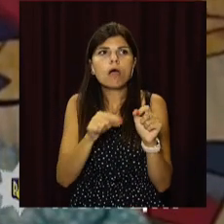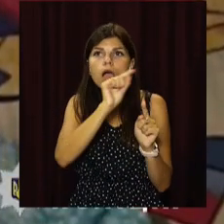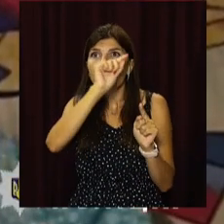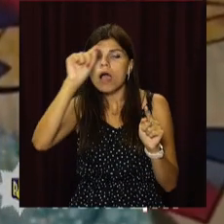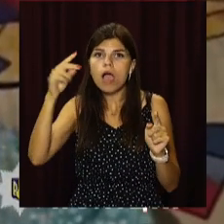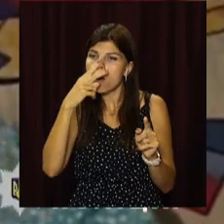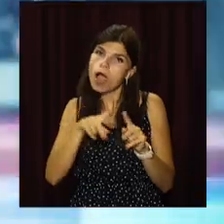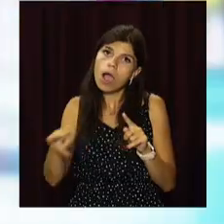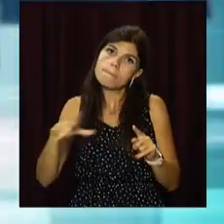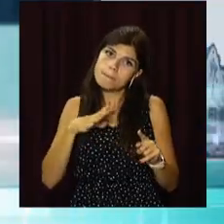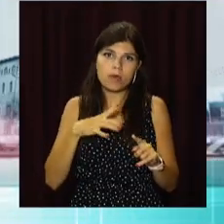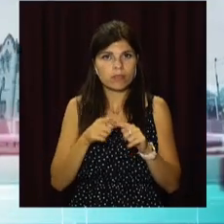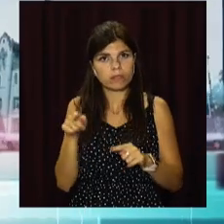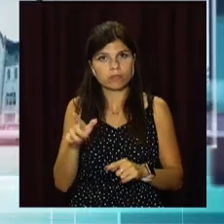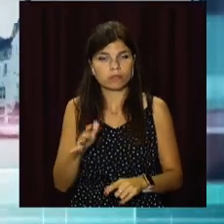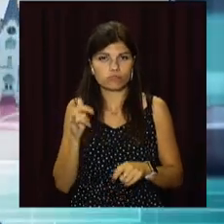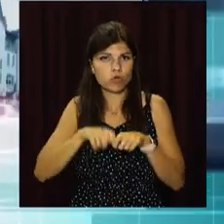місті.